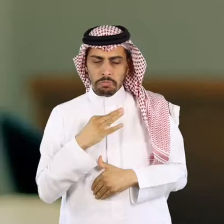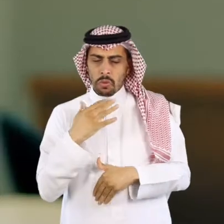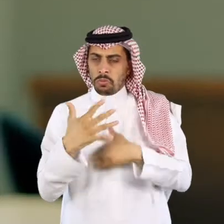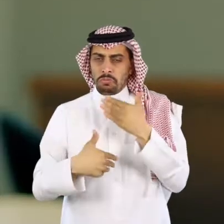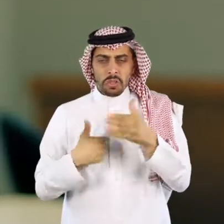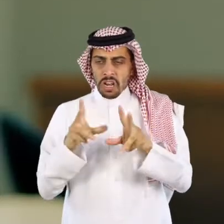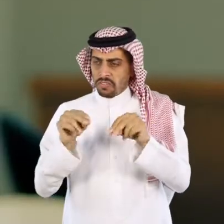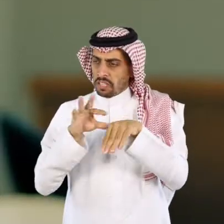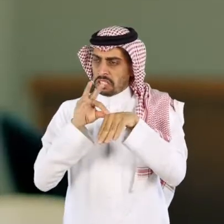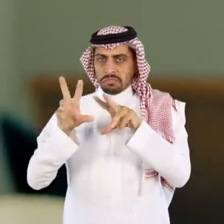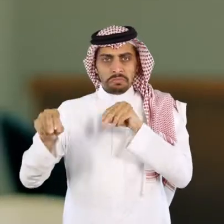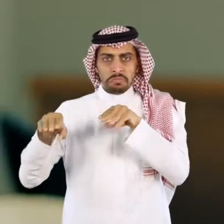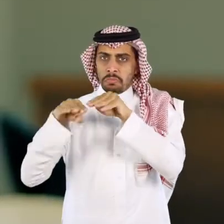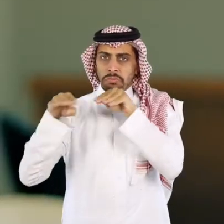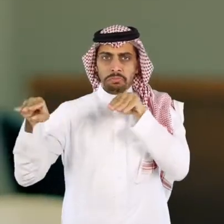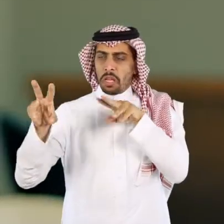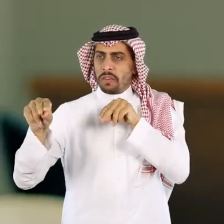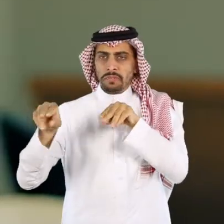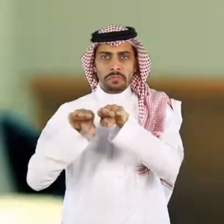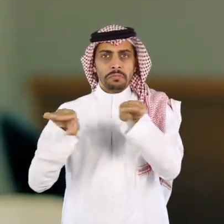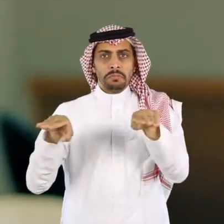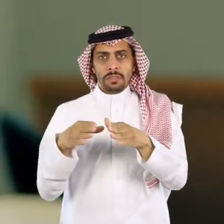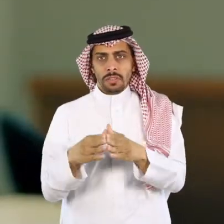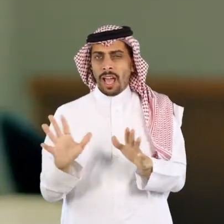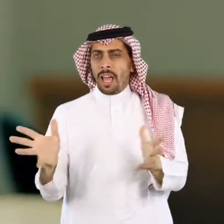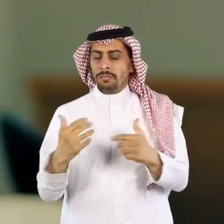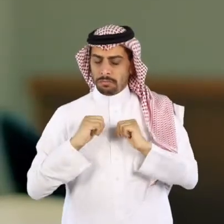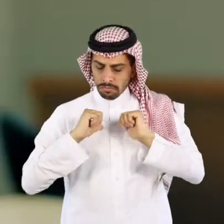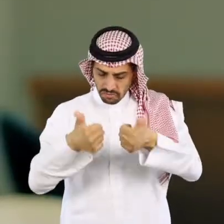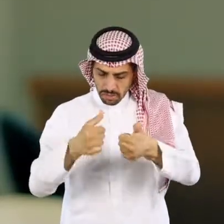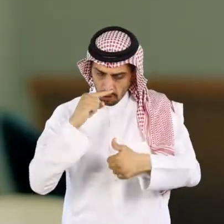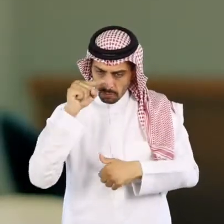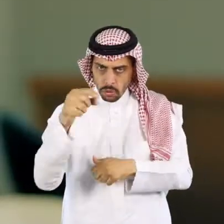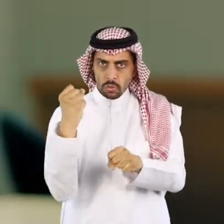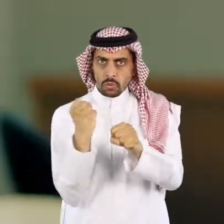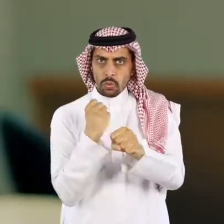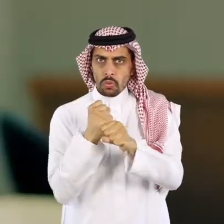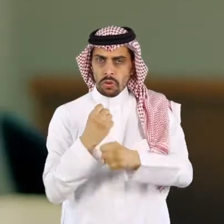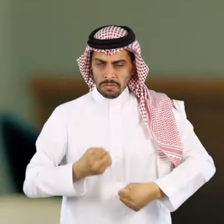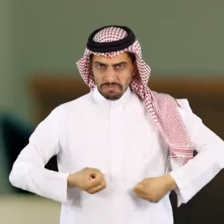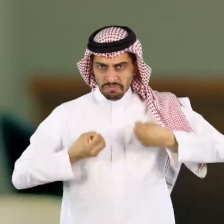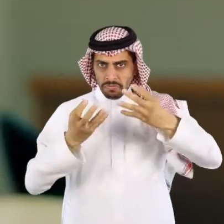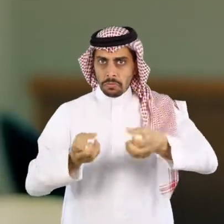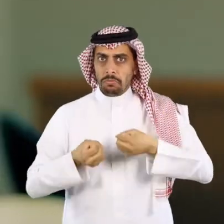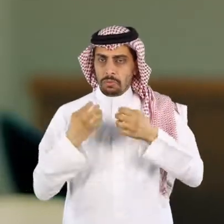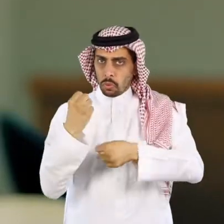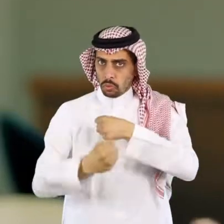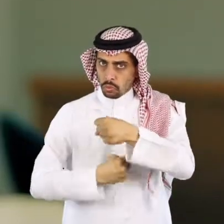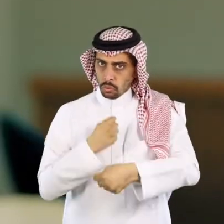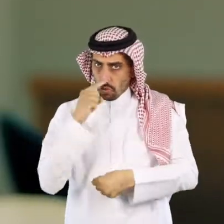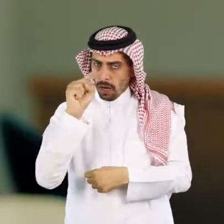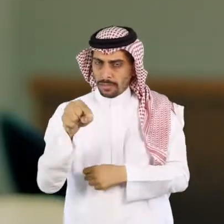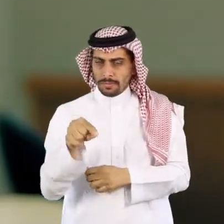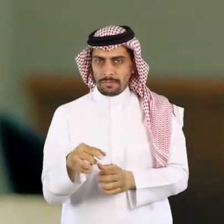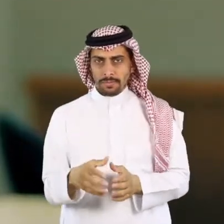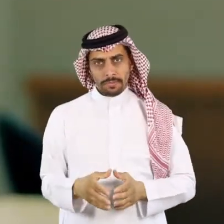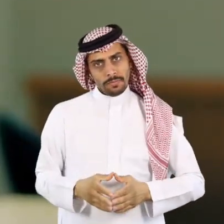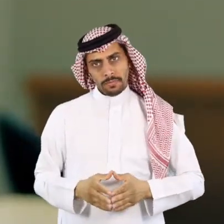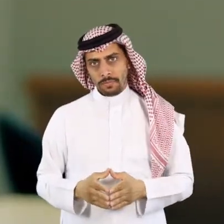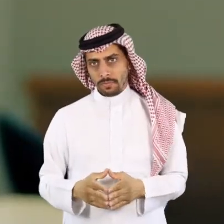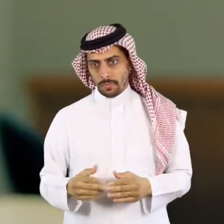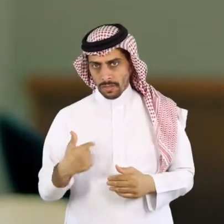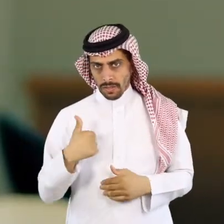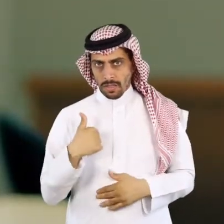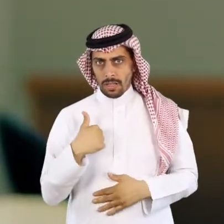في الفوكابلري عندي، ما هي عندي أنا في القاموس العلمي. مهما كان لازم الواحد يبدأ ويحاول يصقل مهاراته على قولته.